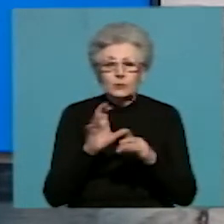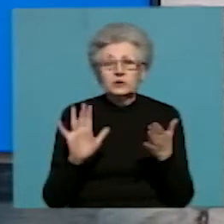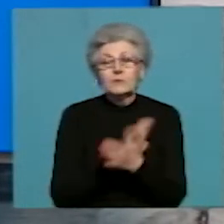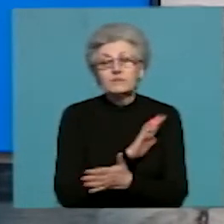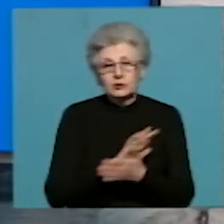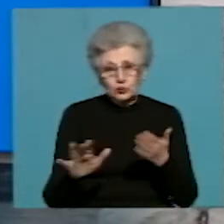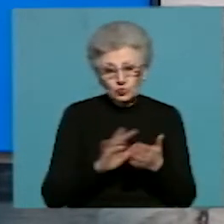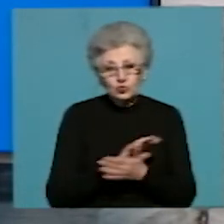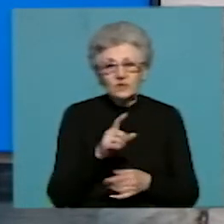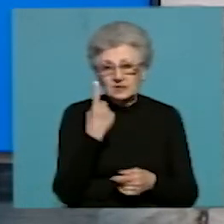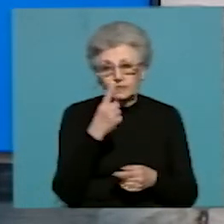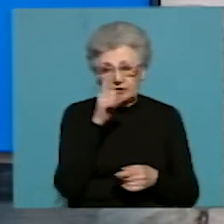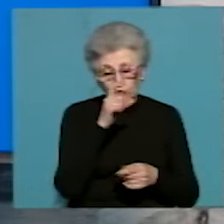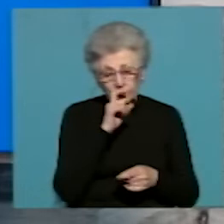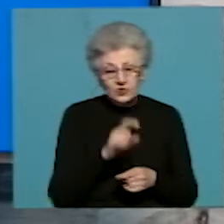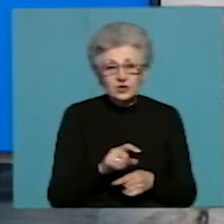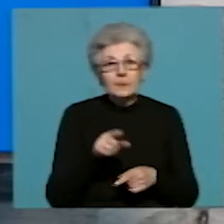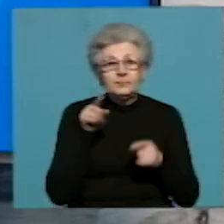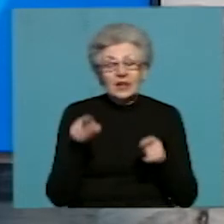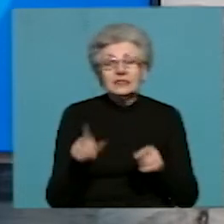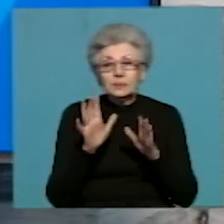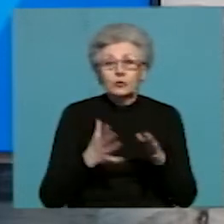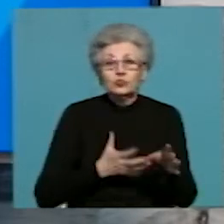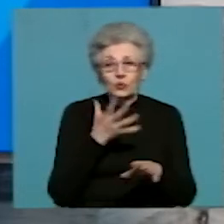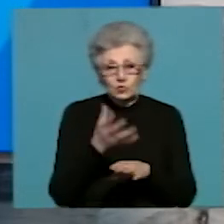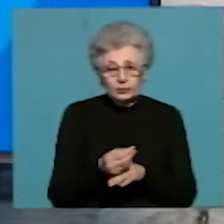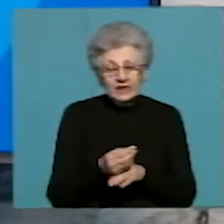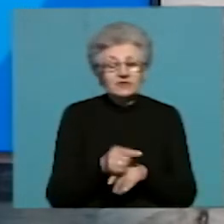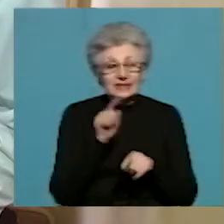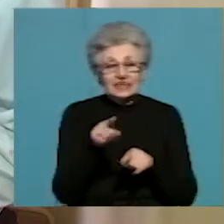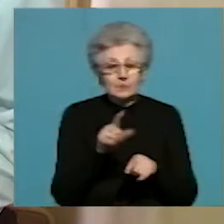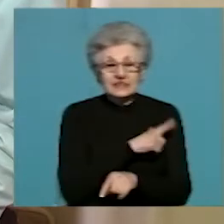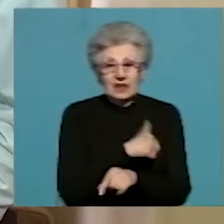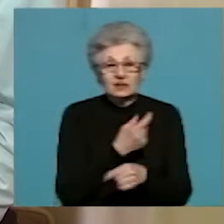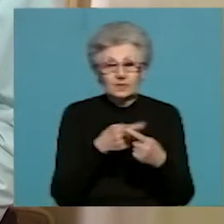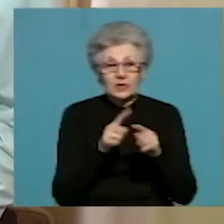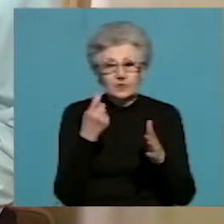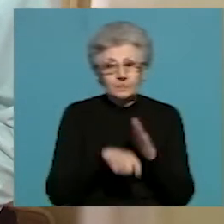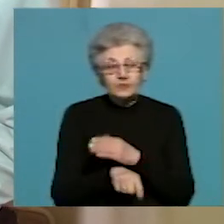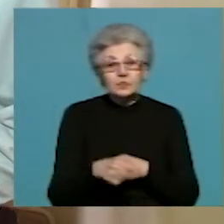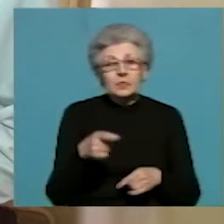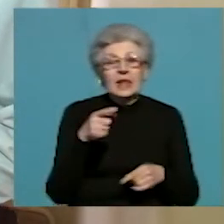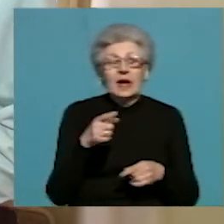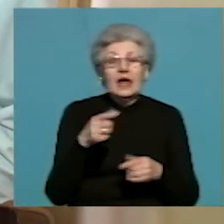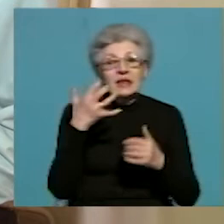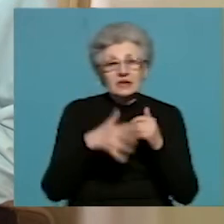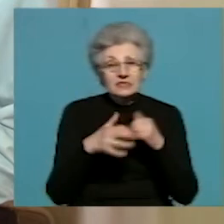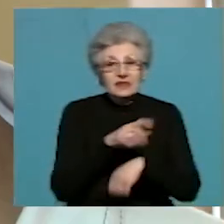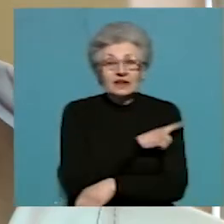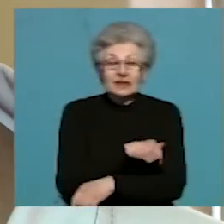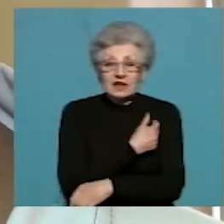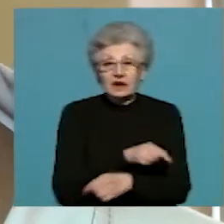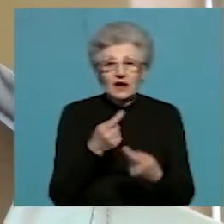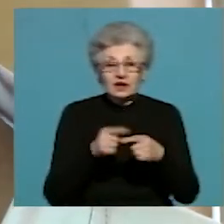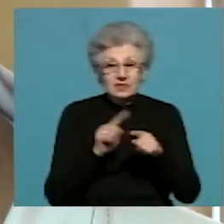України планує оплачувати її в тих медзакладах, які укладуть із нею договори. Серед послуг, які буде сплачувати Національна